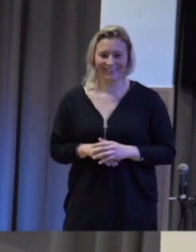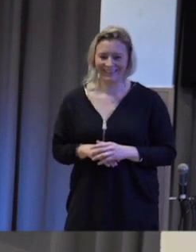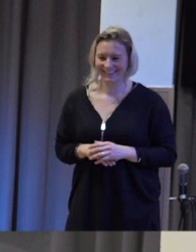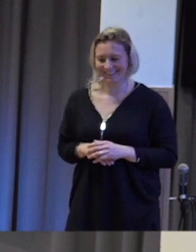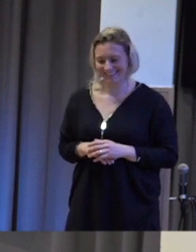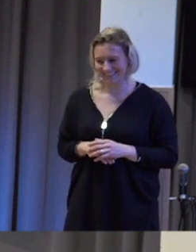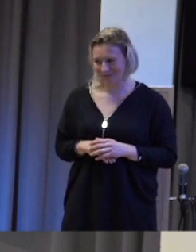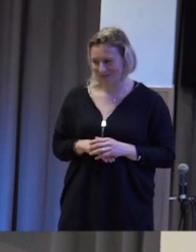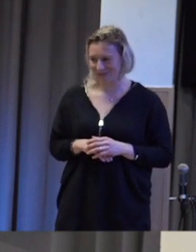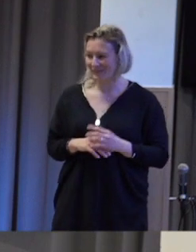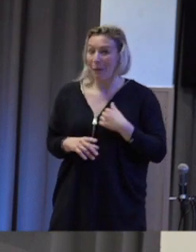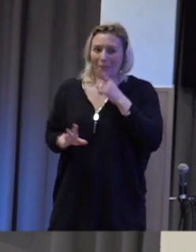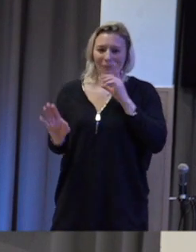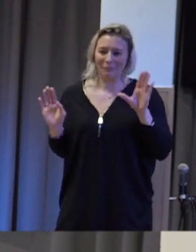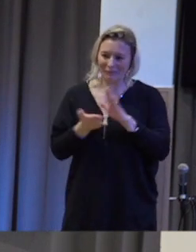Je retire ce que j'ai dit.